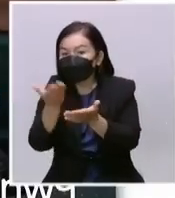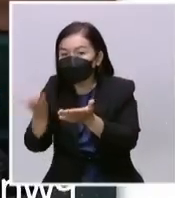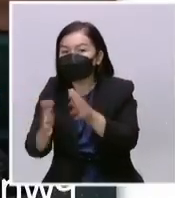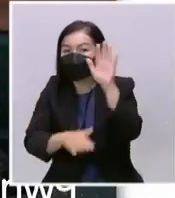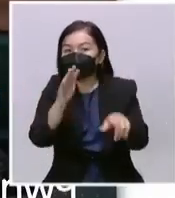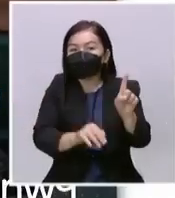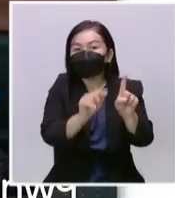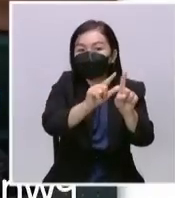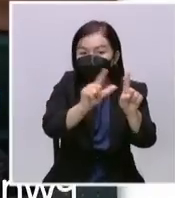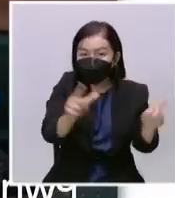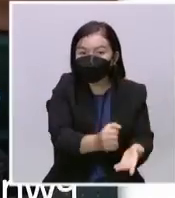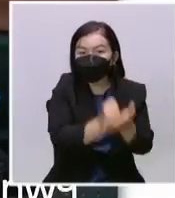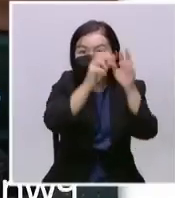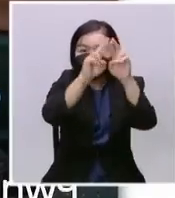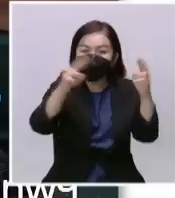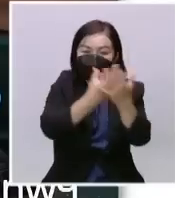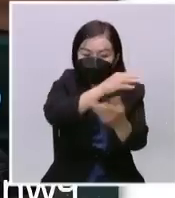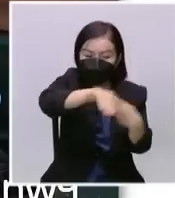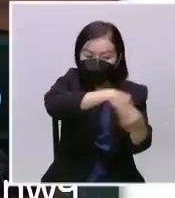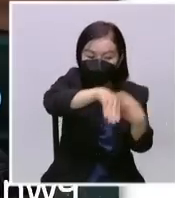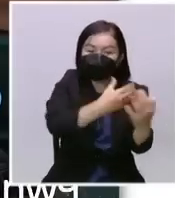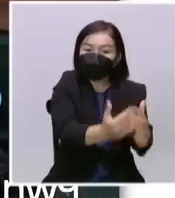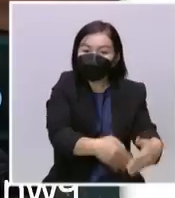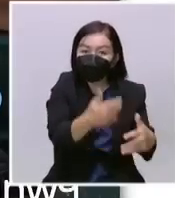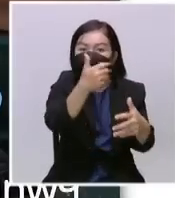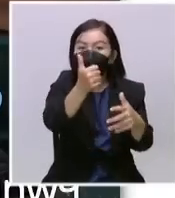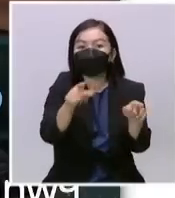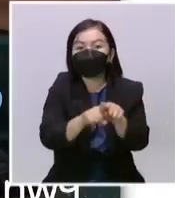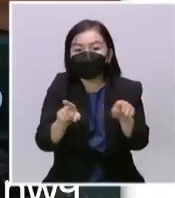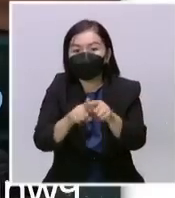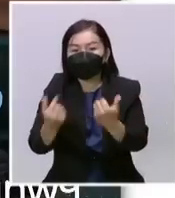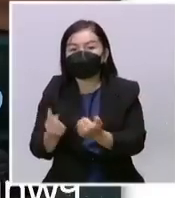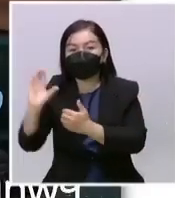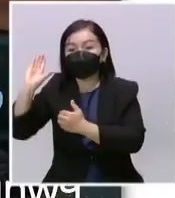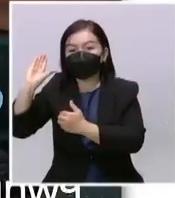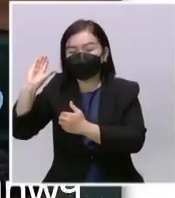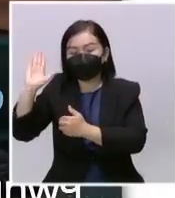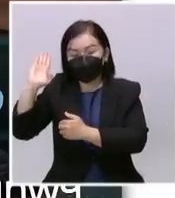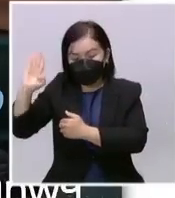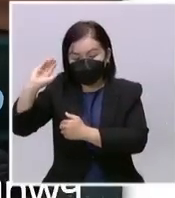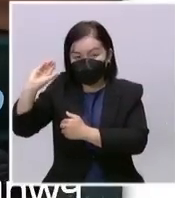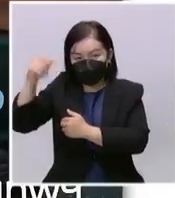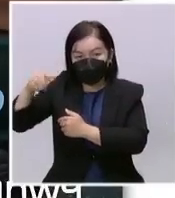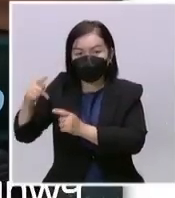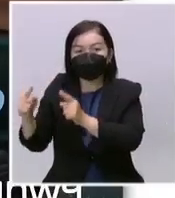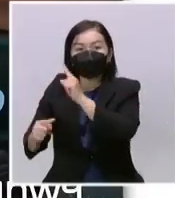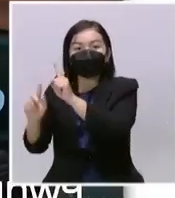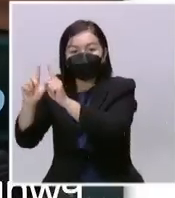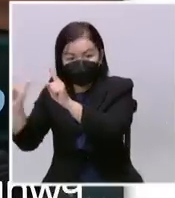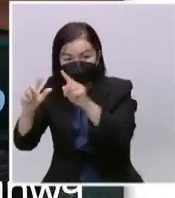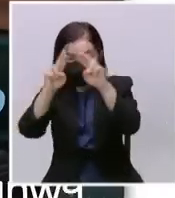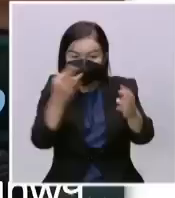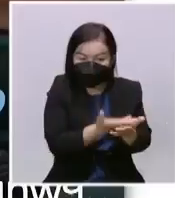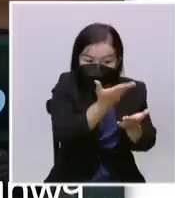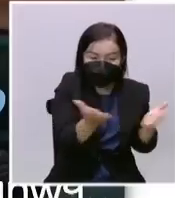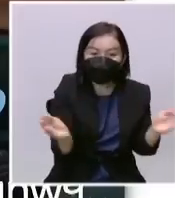กล่องเพื่อเป็นการช่วยเหลือร้านอาหารรายย่อยสมทบกับอาหารของเครือ CP อีก1ล้านกล่องรวมแล้วเป็น2ล้าน